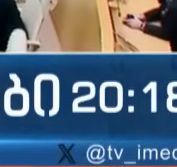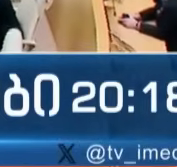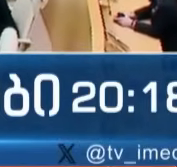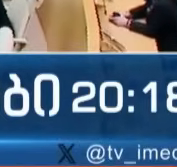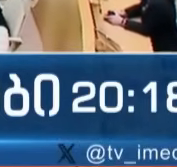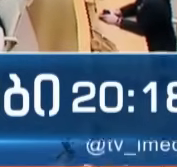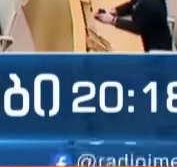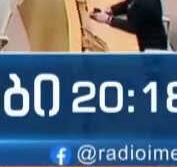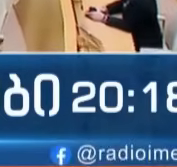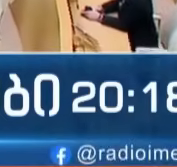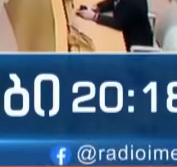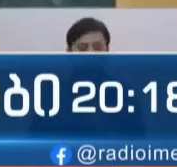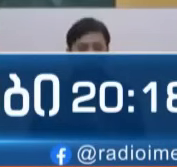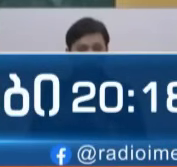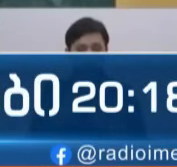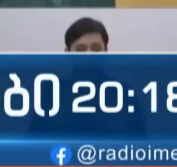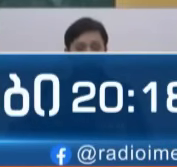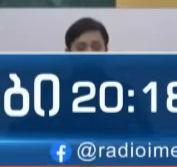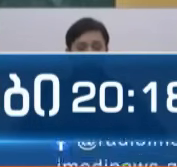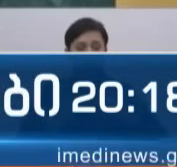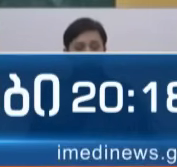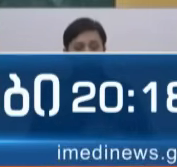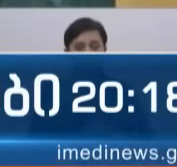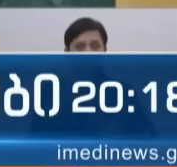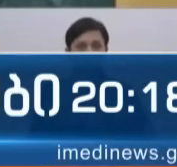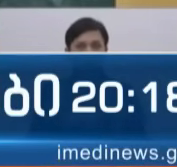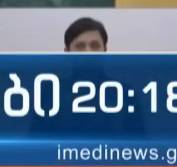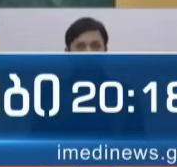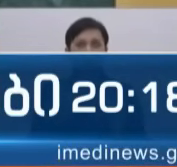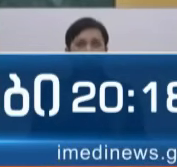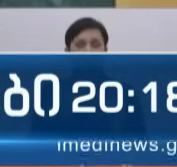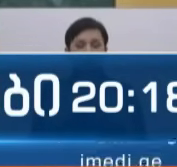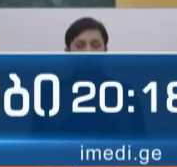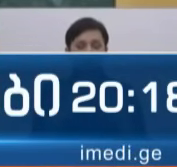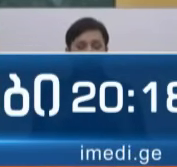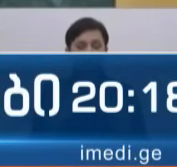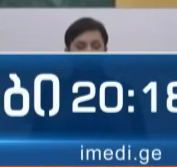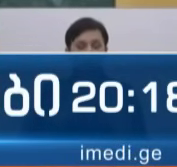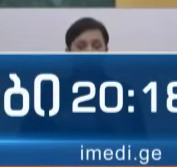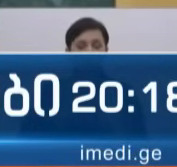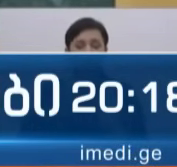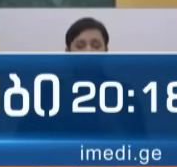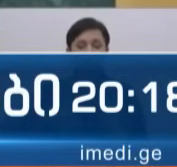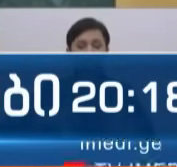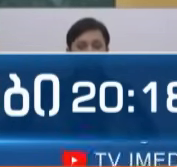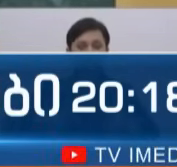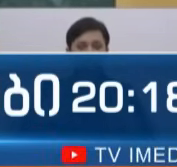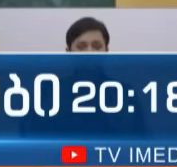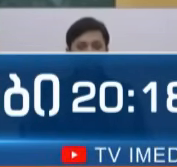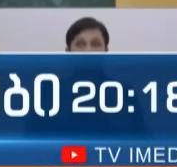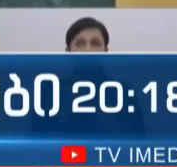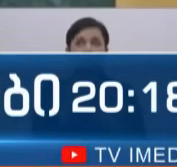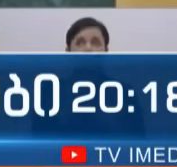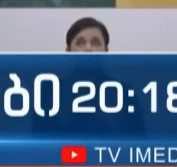ევროატლანტიკურ სტრუქტურებში ინტეგრაციისთვის. ჯამურად 2024 წელს გაიხსნება 90 კილომეტრი მაგისტრალური გზა,